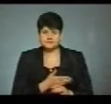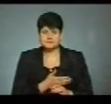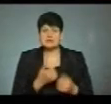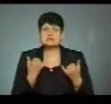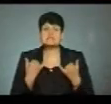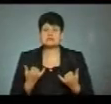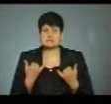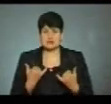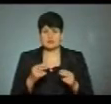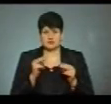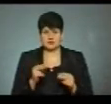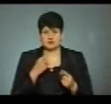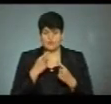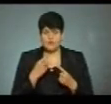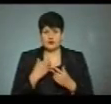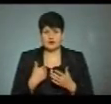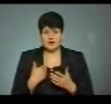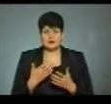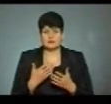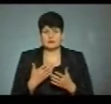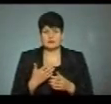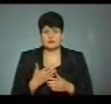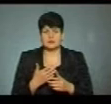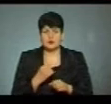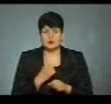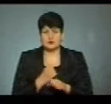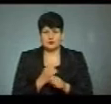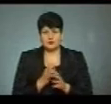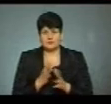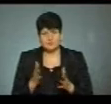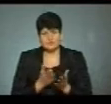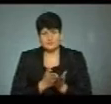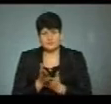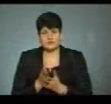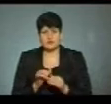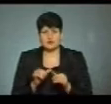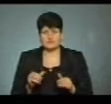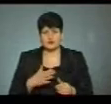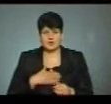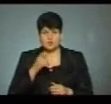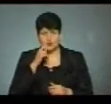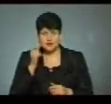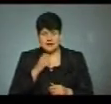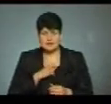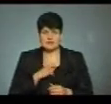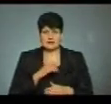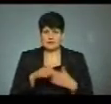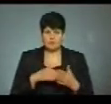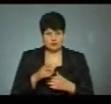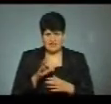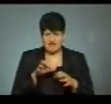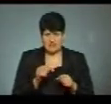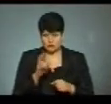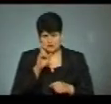зараз, чесно кажучи, я ставку роблю на розвиток нашої країни, нашої неньки, ну, не будете владу з державою.